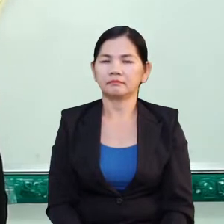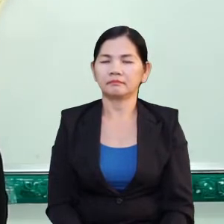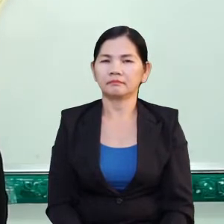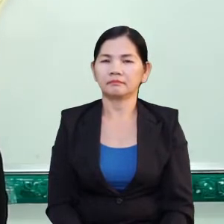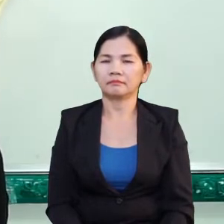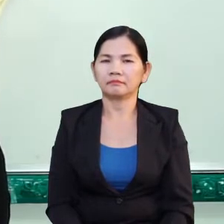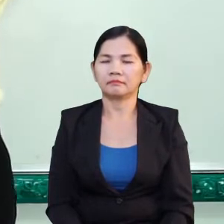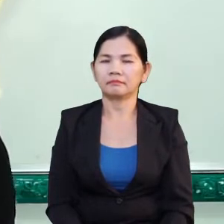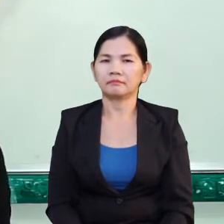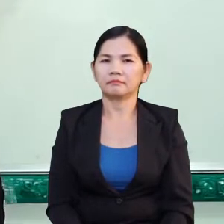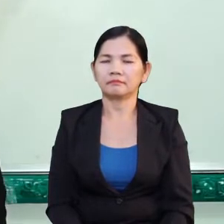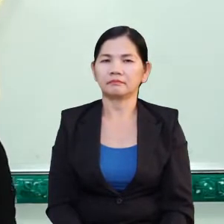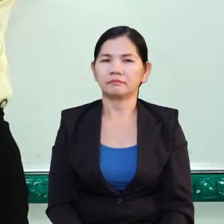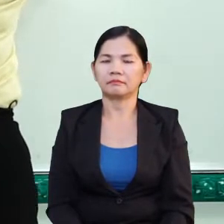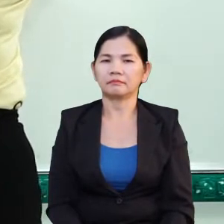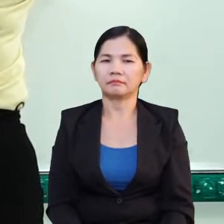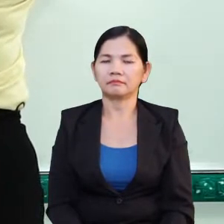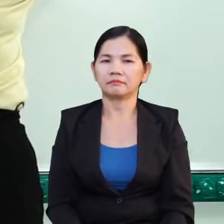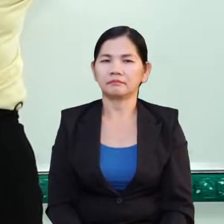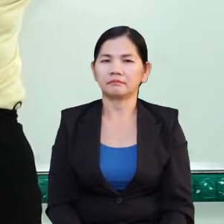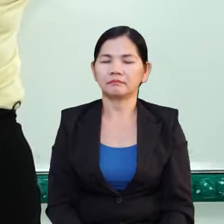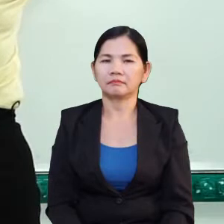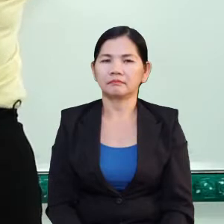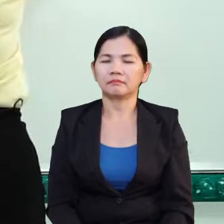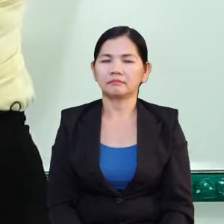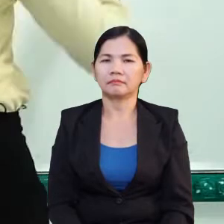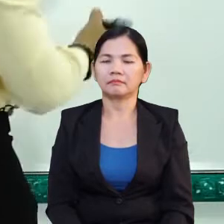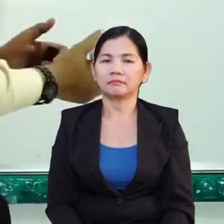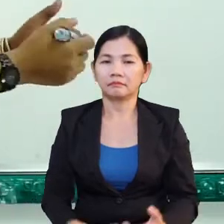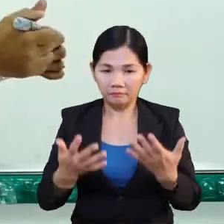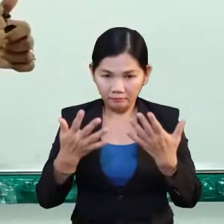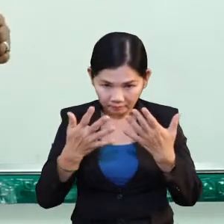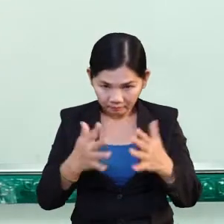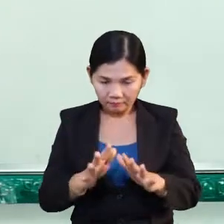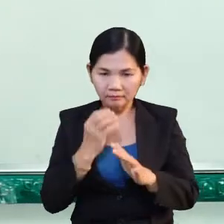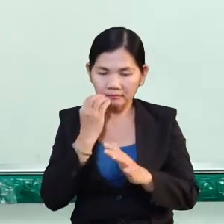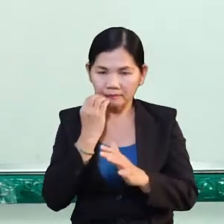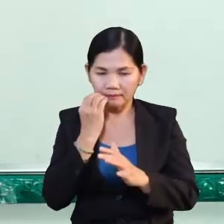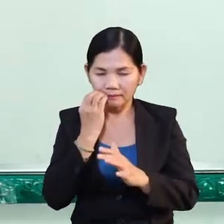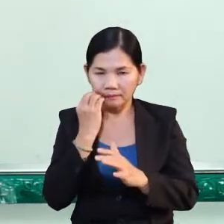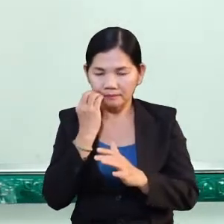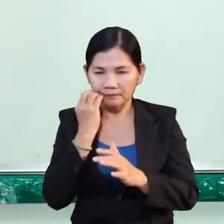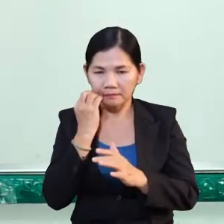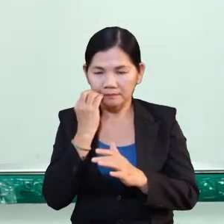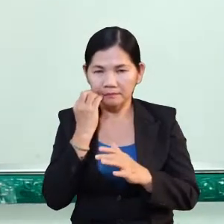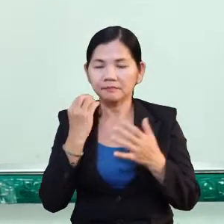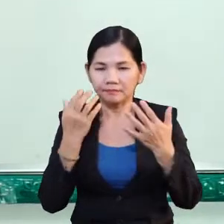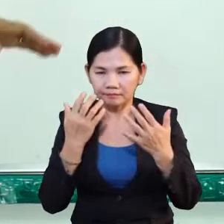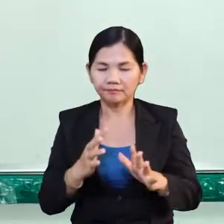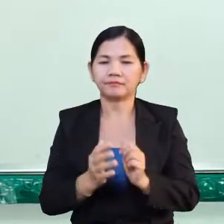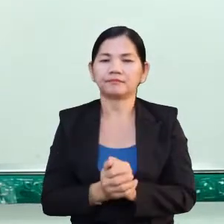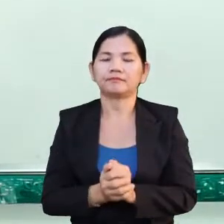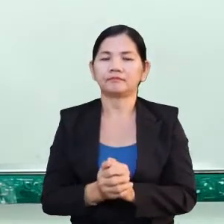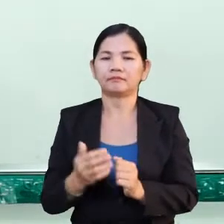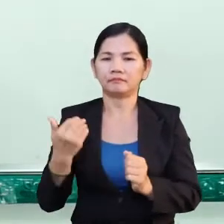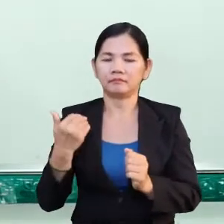អស់នៅកូន ចាអស់ហើយអញ្ចឹង